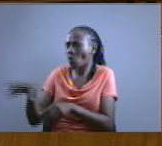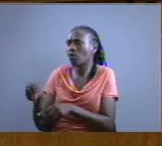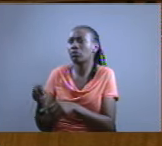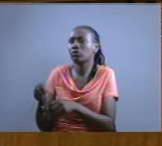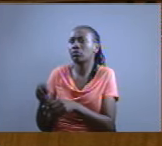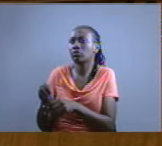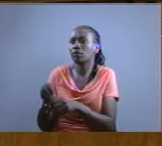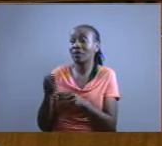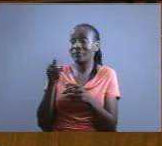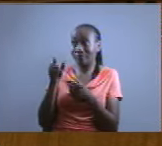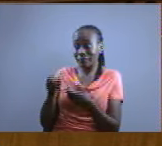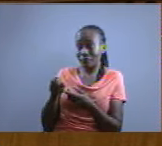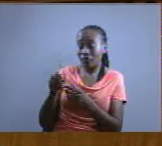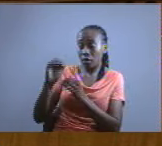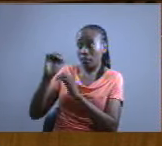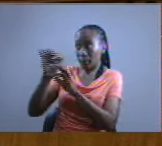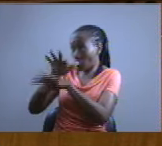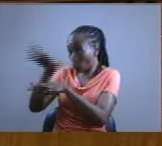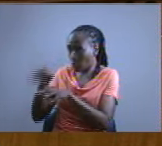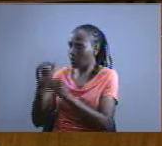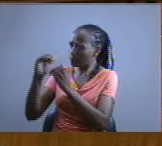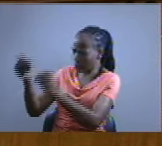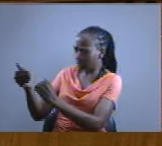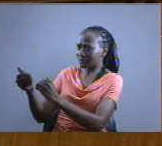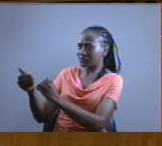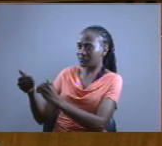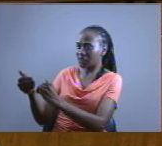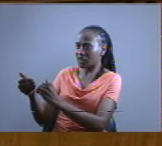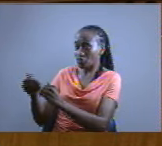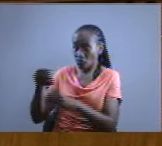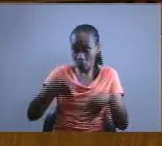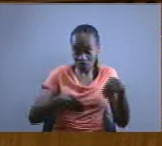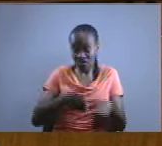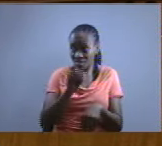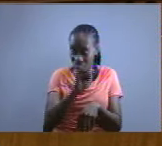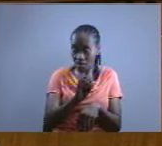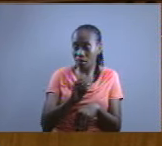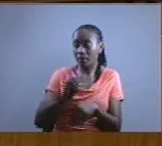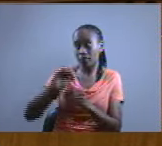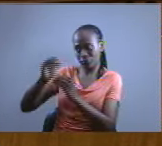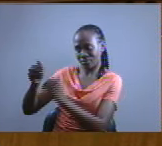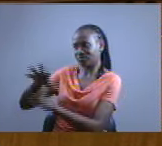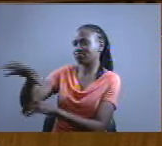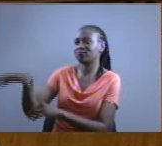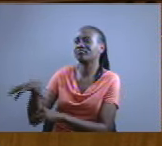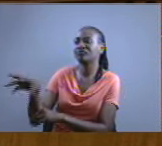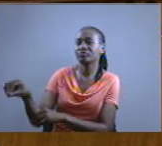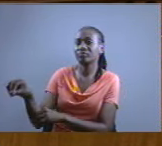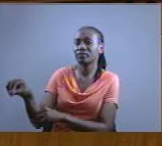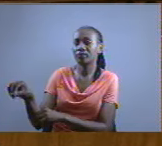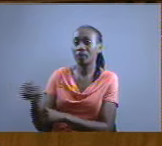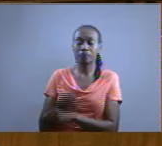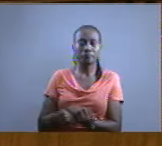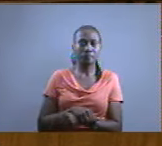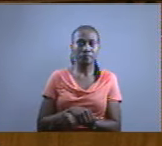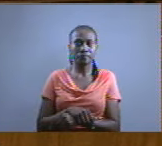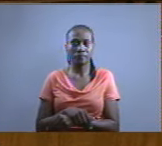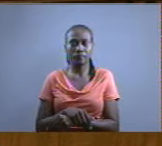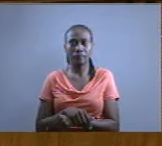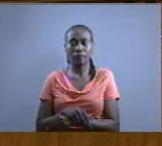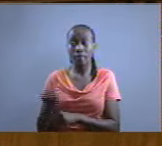kansvatters wat omgee dat hulle 'n taal praat, maar dit in ander waarheid nie praat nie. Reeds by